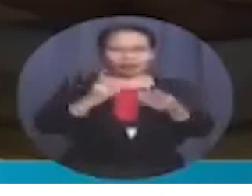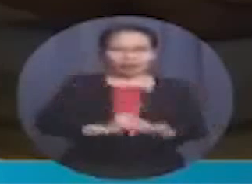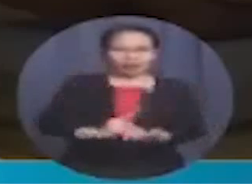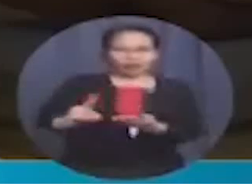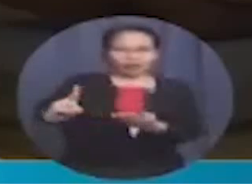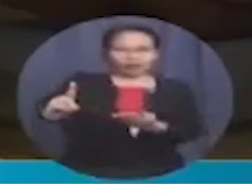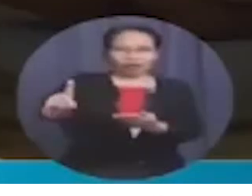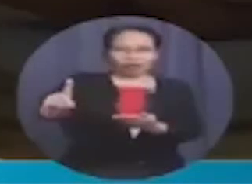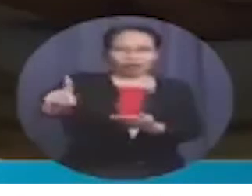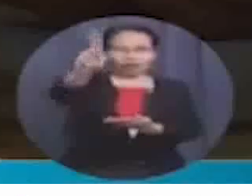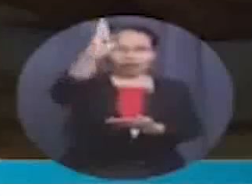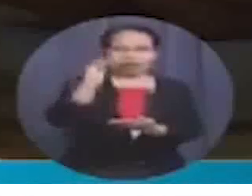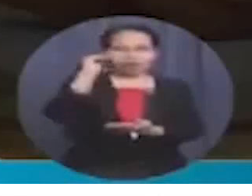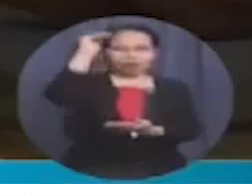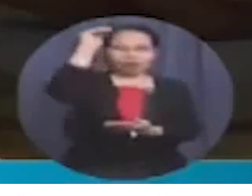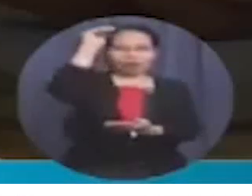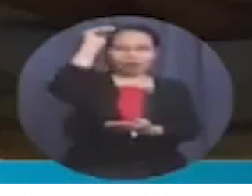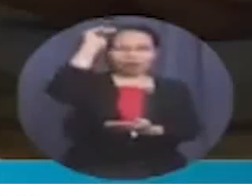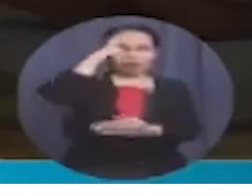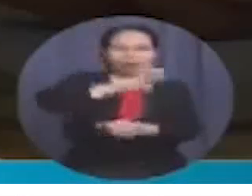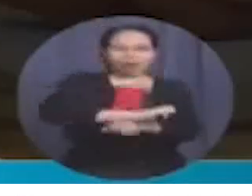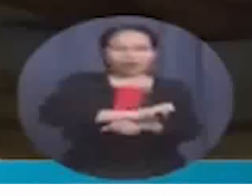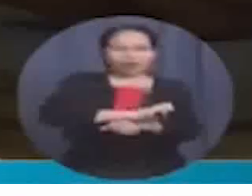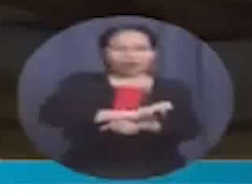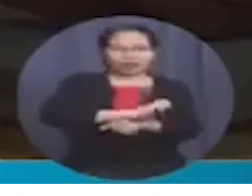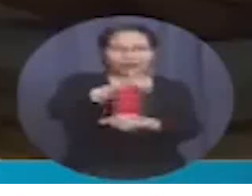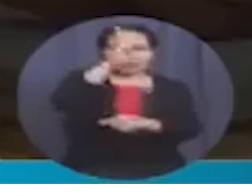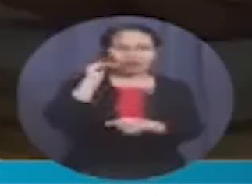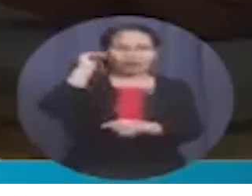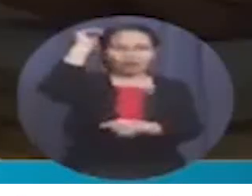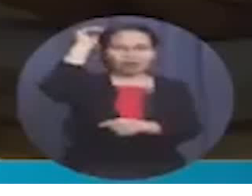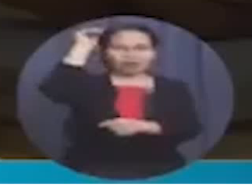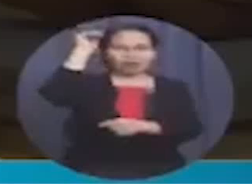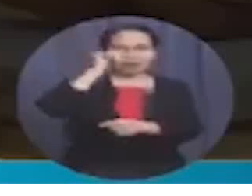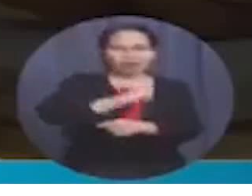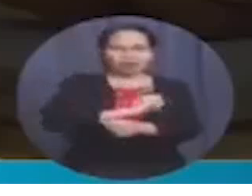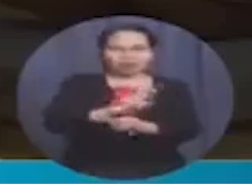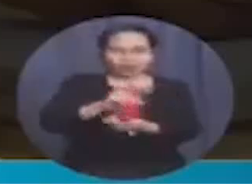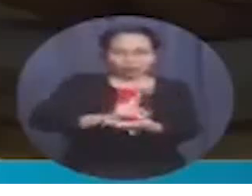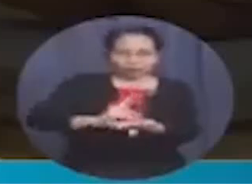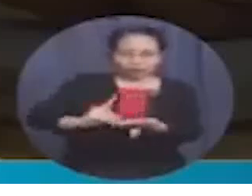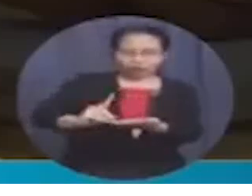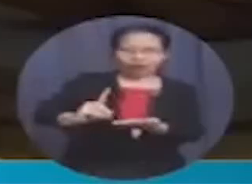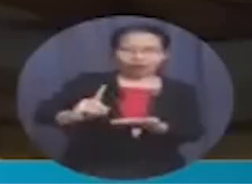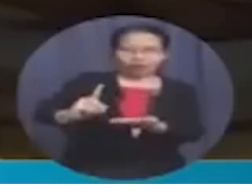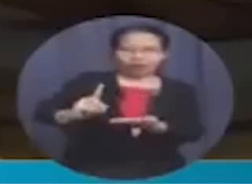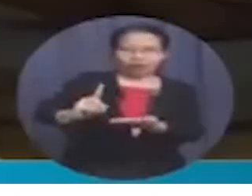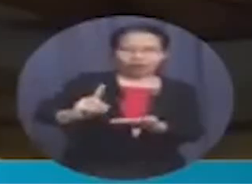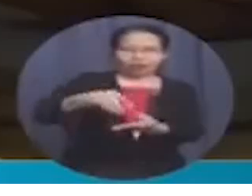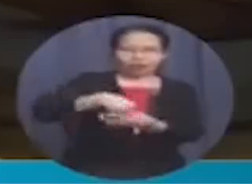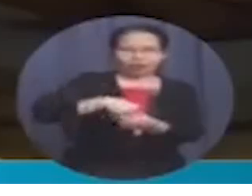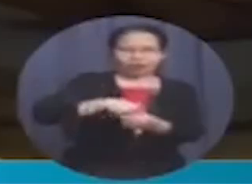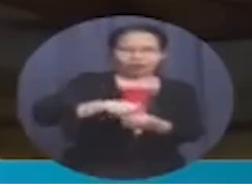divinity, the Godhead. In English, it is the Godhead or divinity.